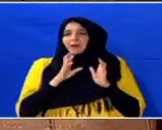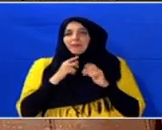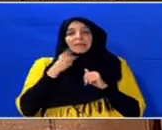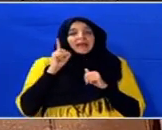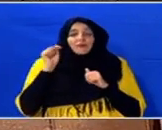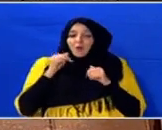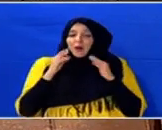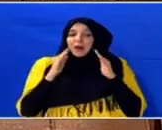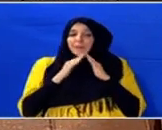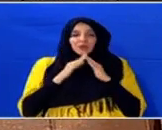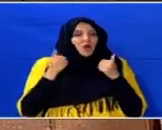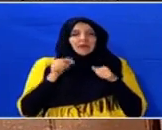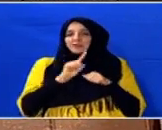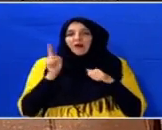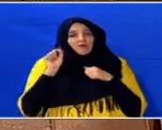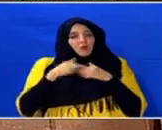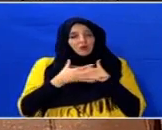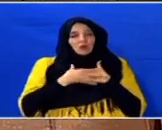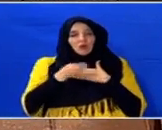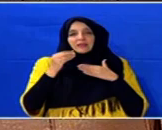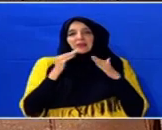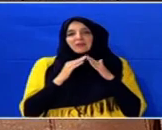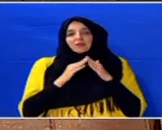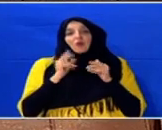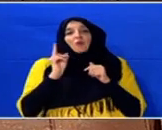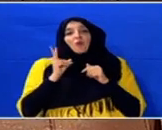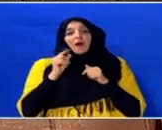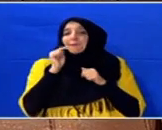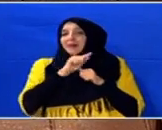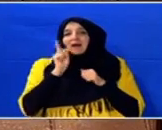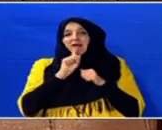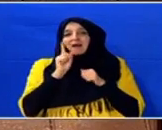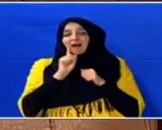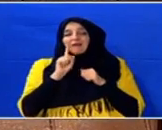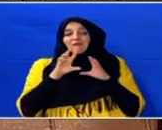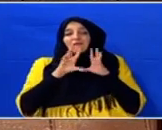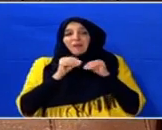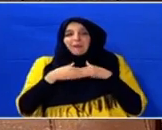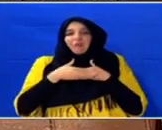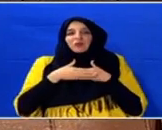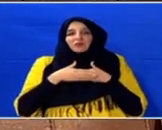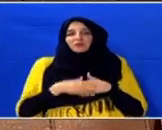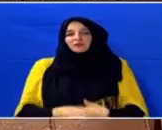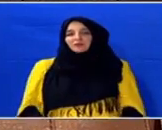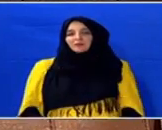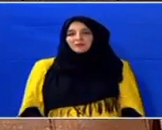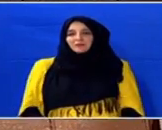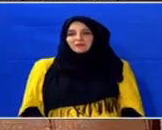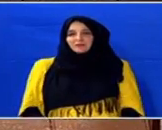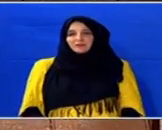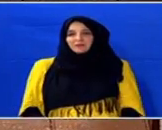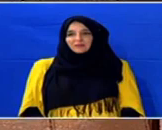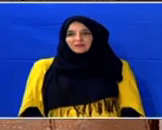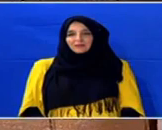ولكن تغادر هذا البيت لأنه ليس من المحارم. ما شاء الله بارك الله.